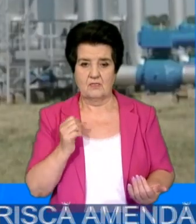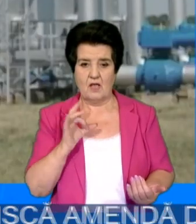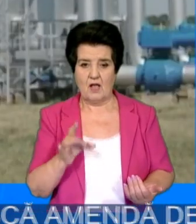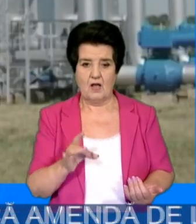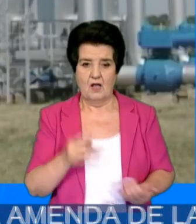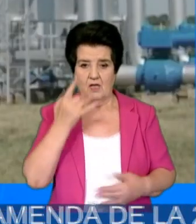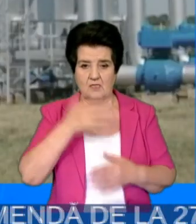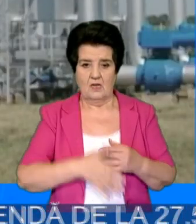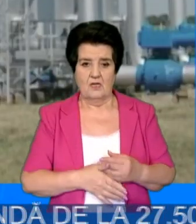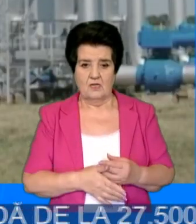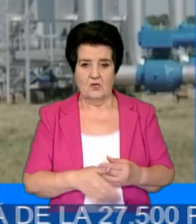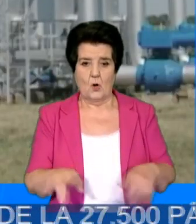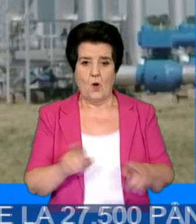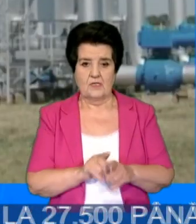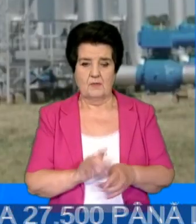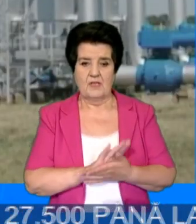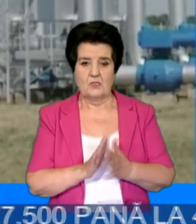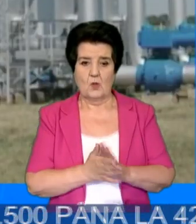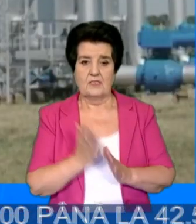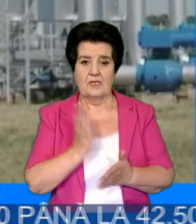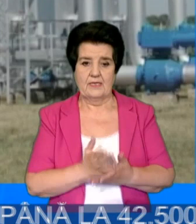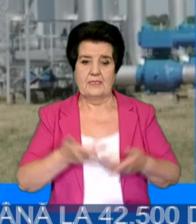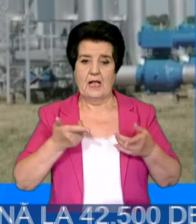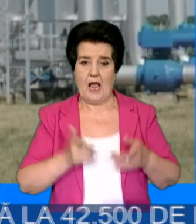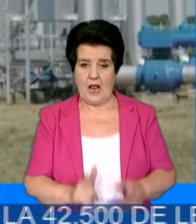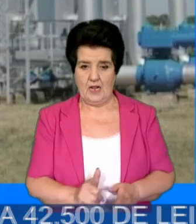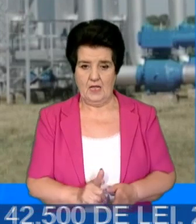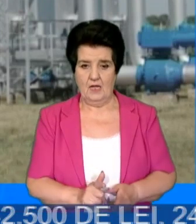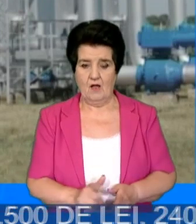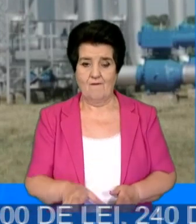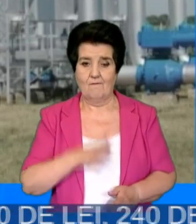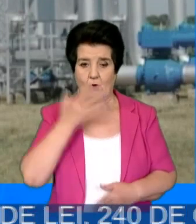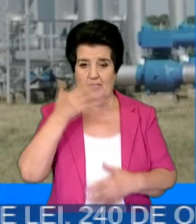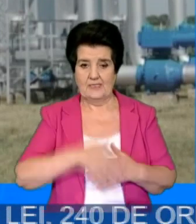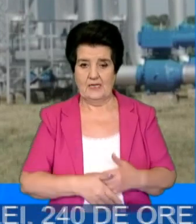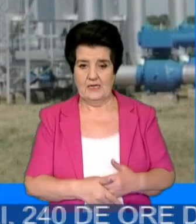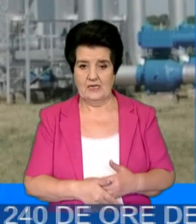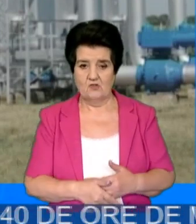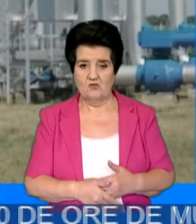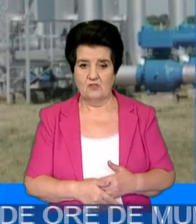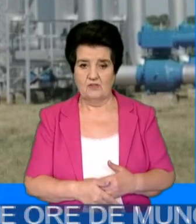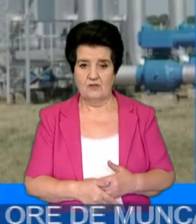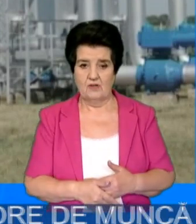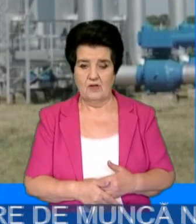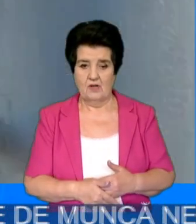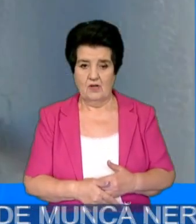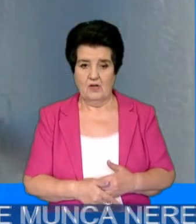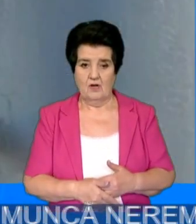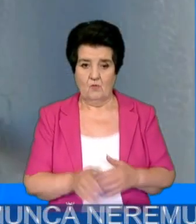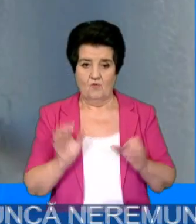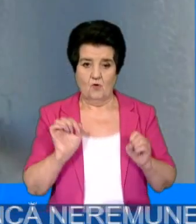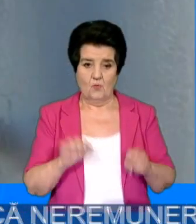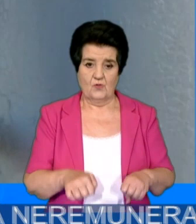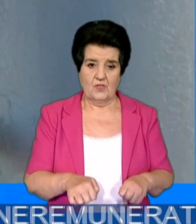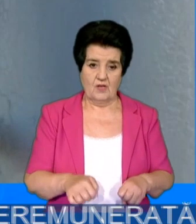ar înțelege că o asemenea situație este reală și vor înțelege că ei de principiu ar putea